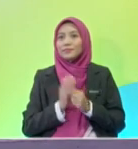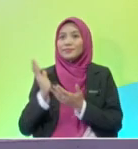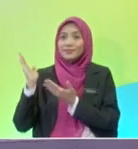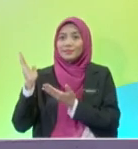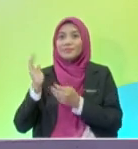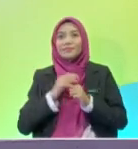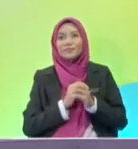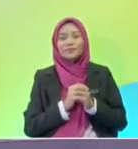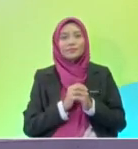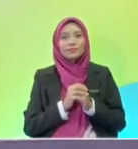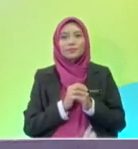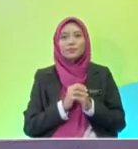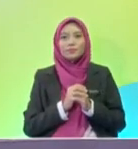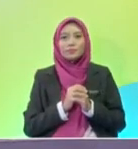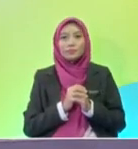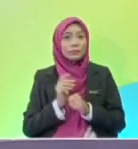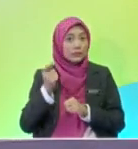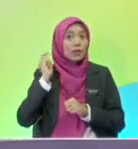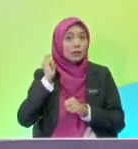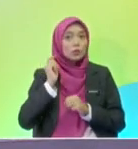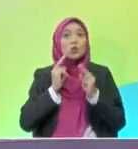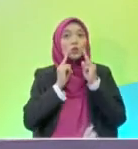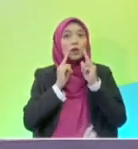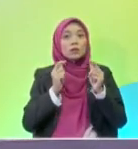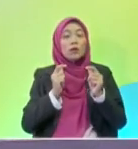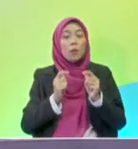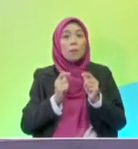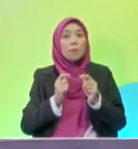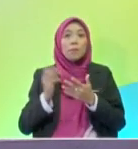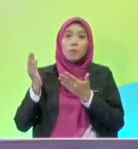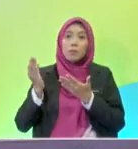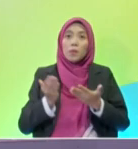bahwa peralatan suka gitu